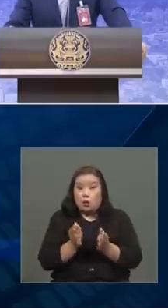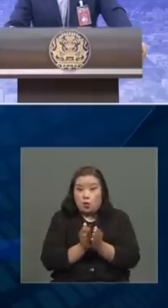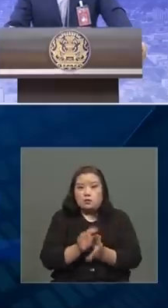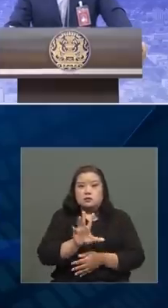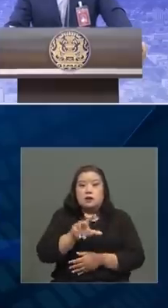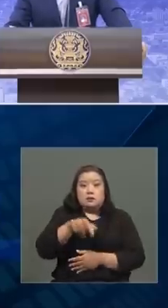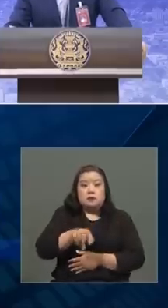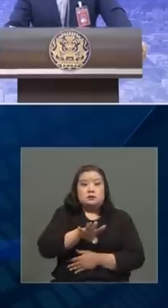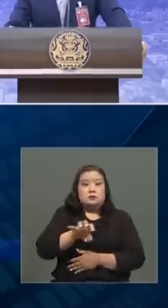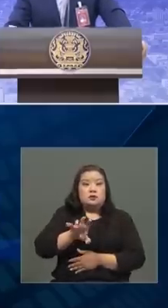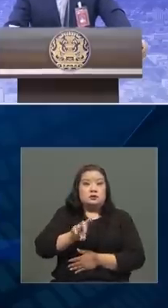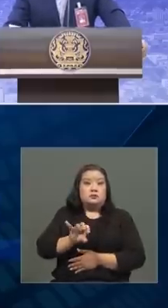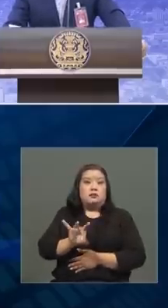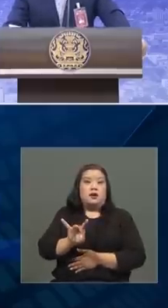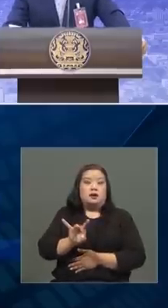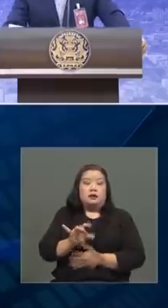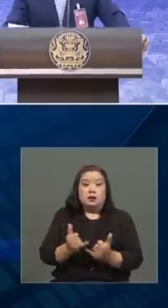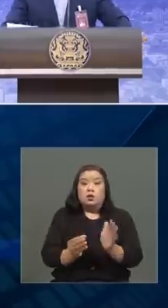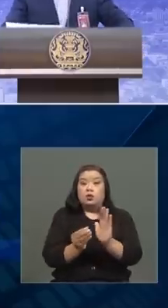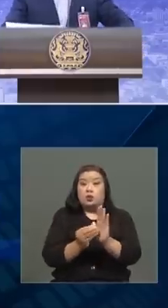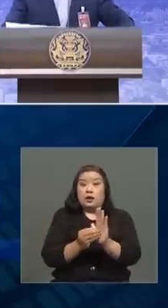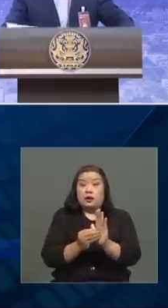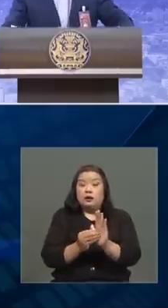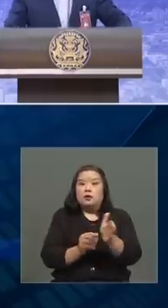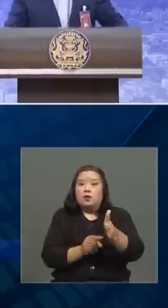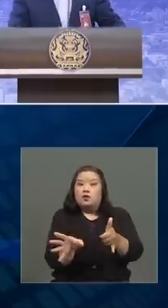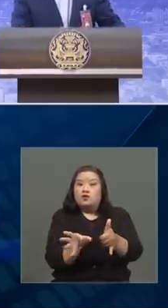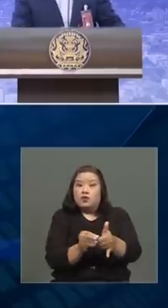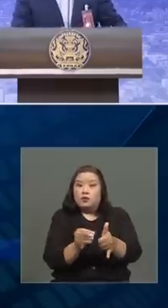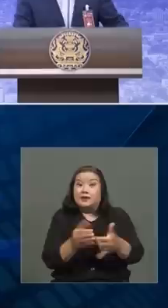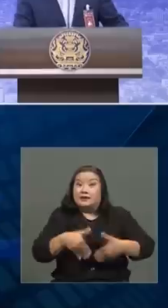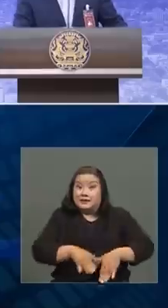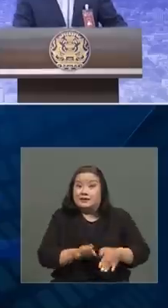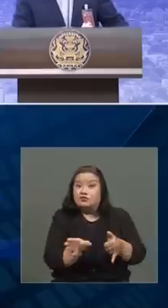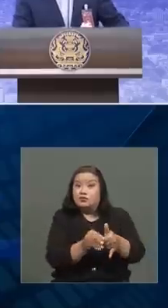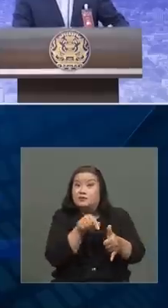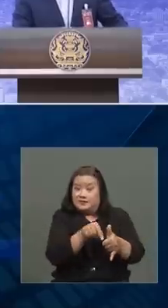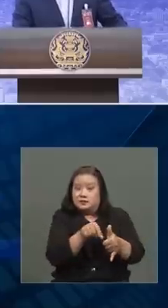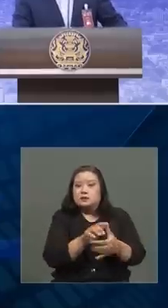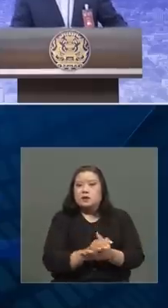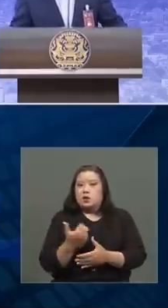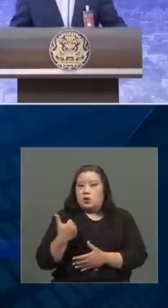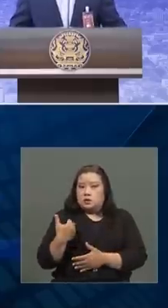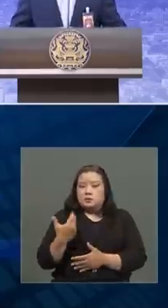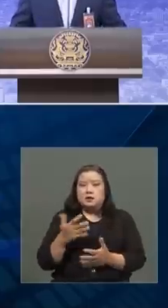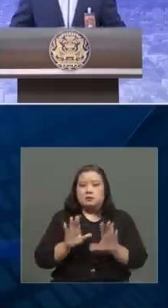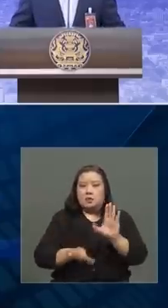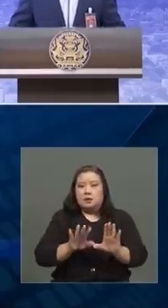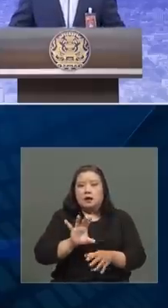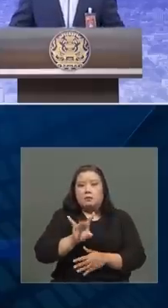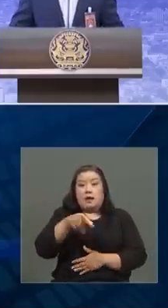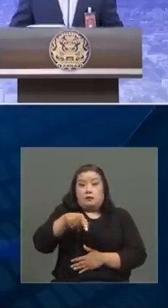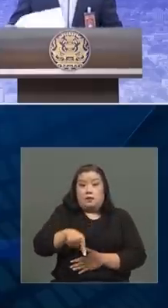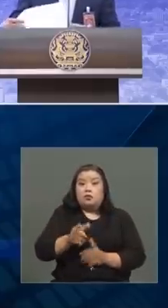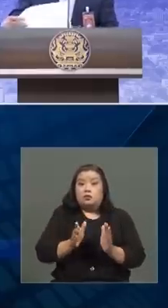3478กรุงเทพไม่ติดเชื้อกันไปกี้เมื่อรายงานสักครู่เนี่ยประมาณสักแปดพันกว่านะครับแต่